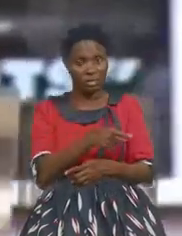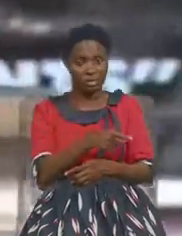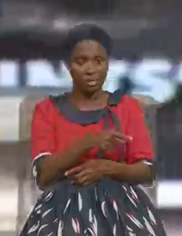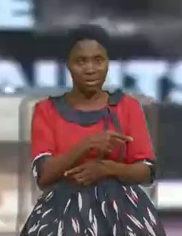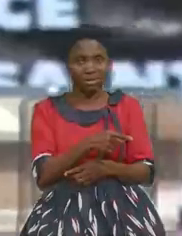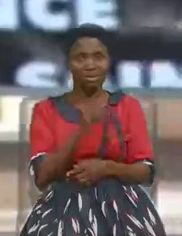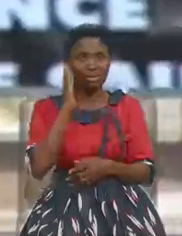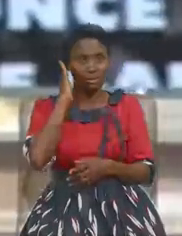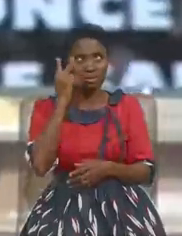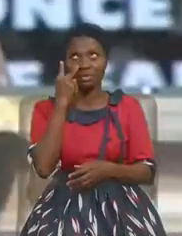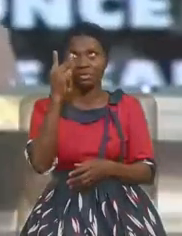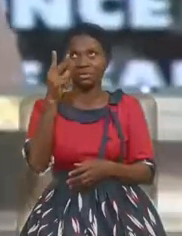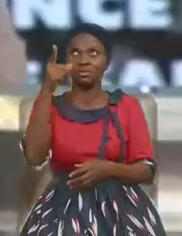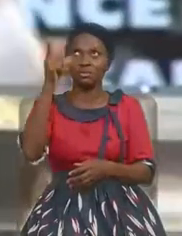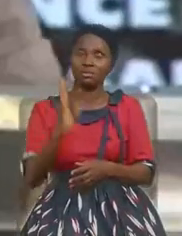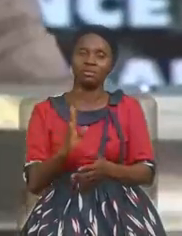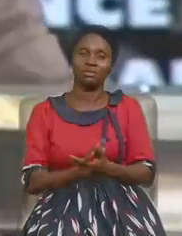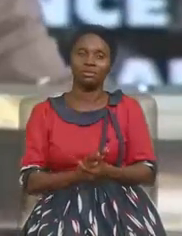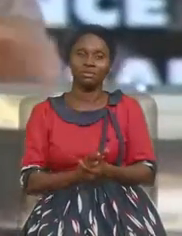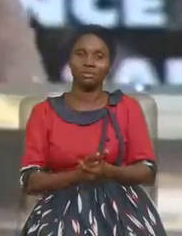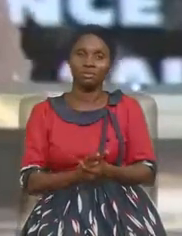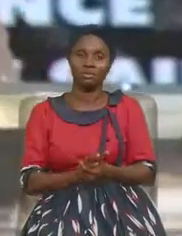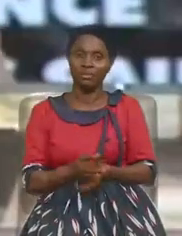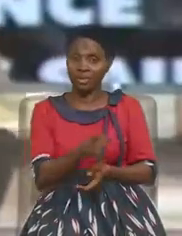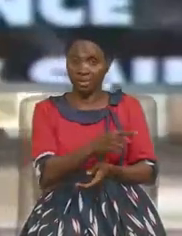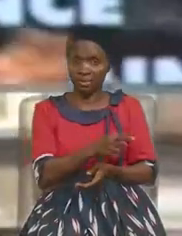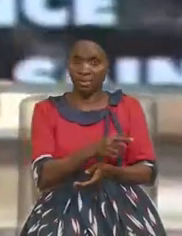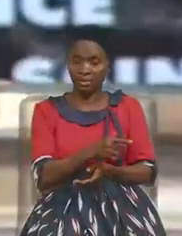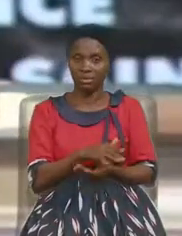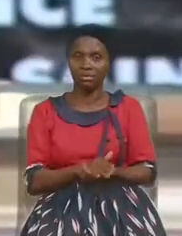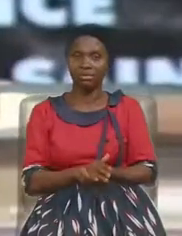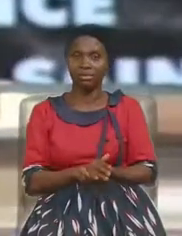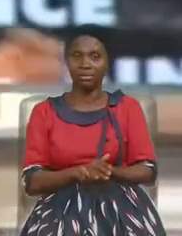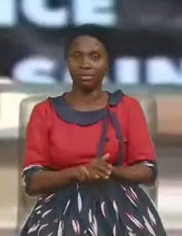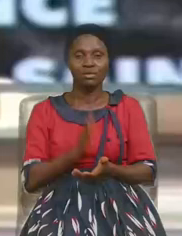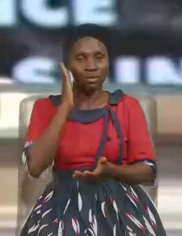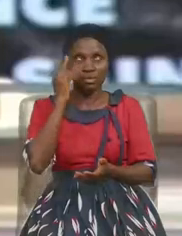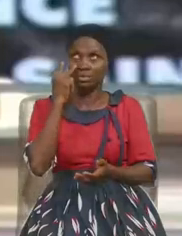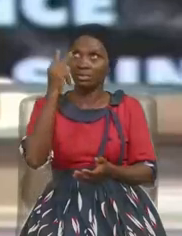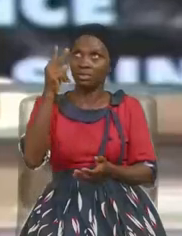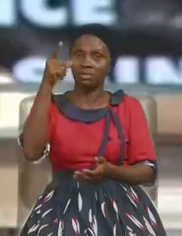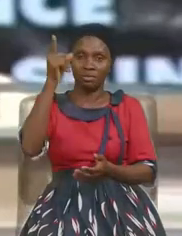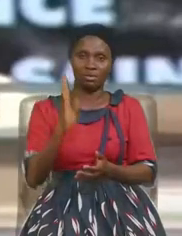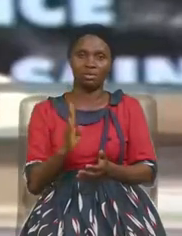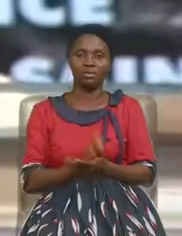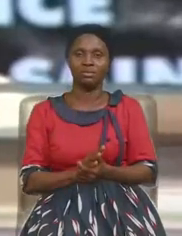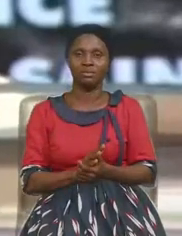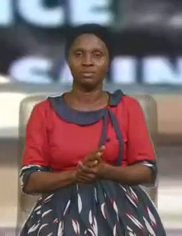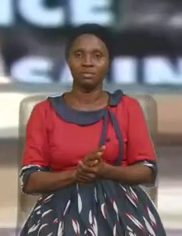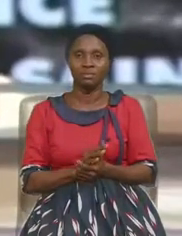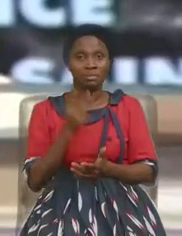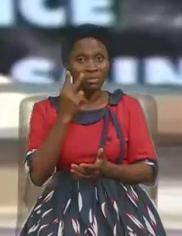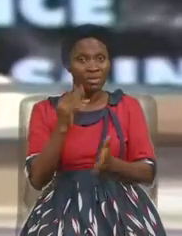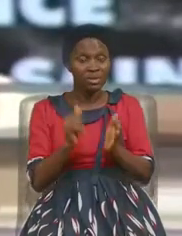Dieu. Ils verront Dieu. Vous voyez, c'est ce qu'il